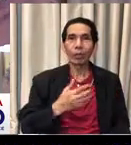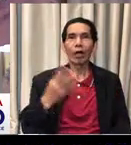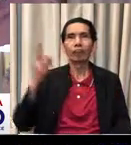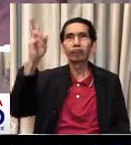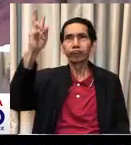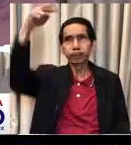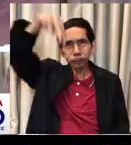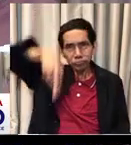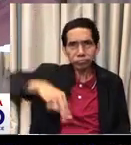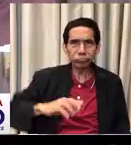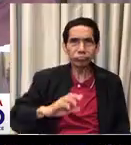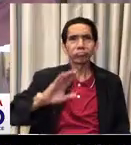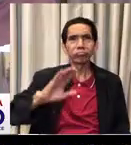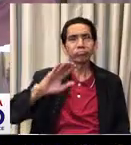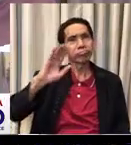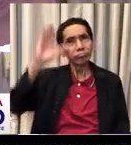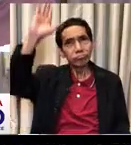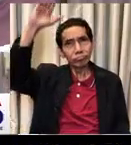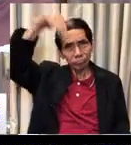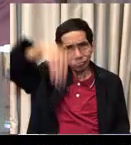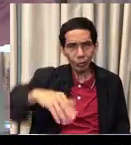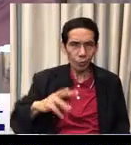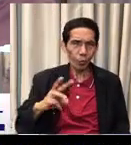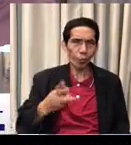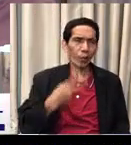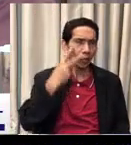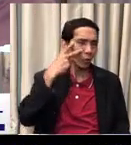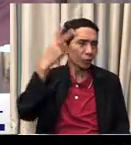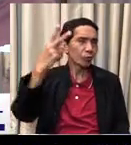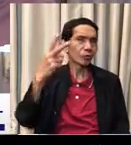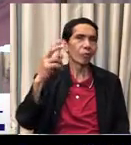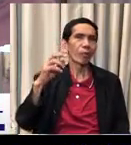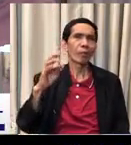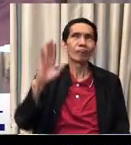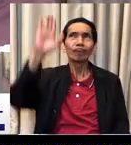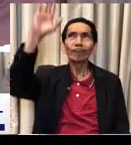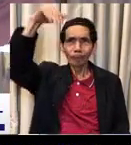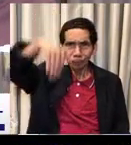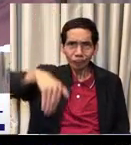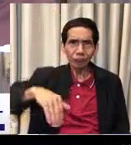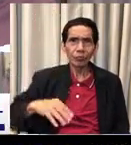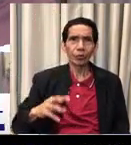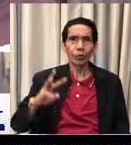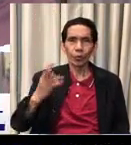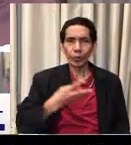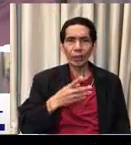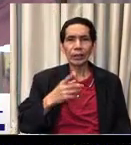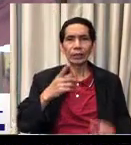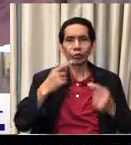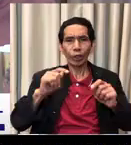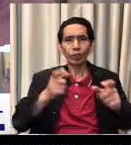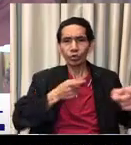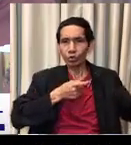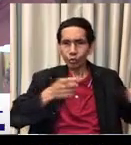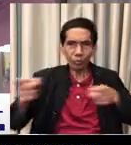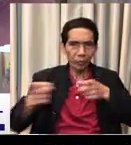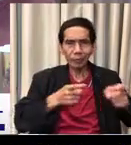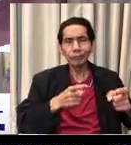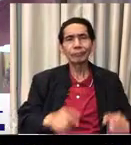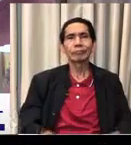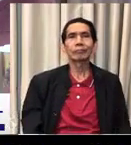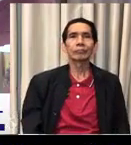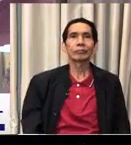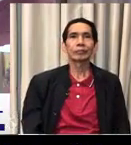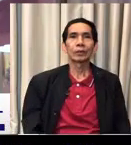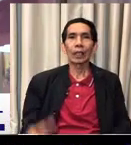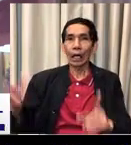eh. Pero we'll look into it. Don't worry. Basta ganun lang kami. We'll try to govern. Oh, ngayon naman,